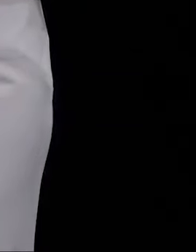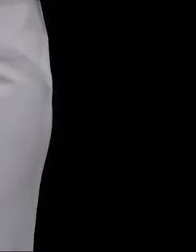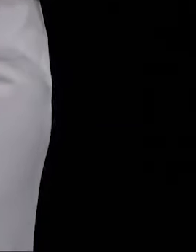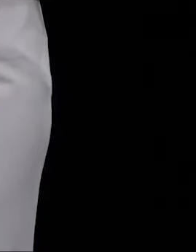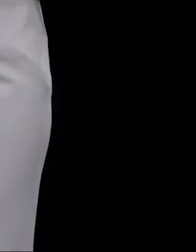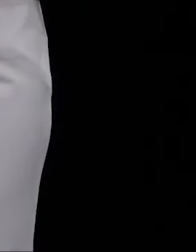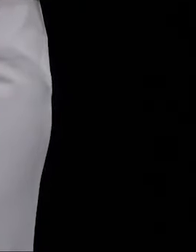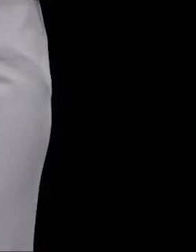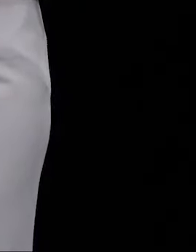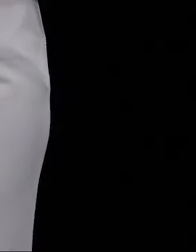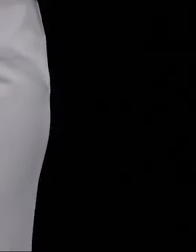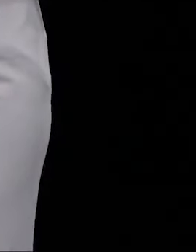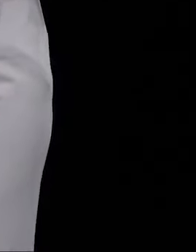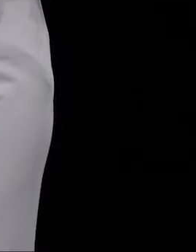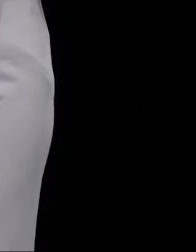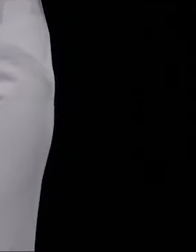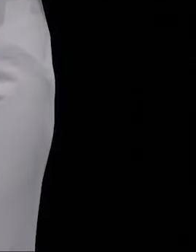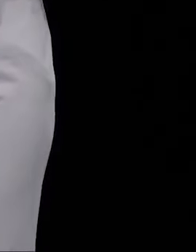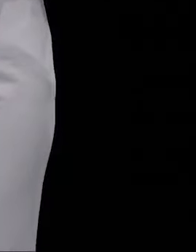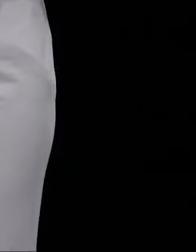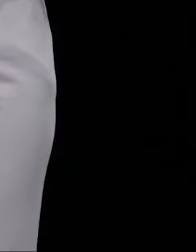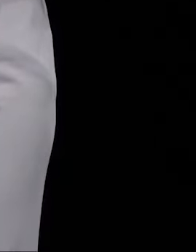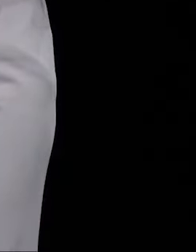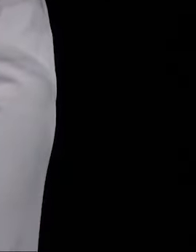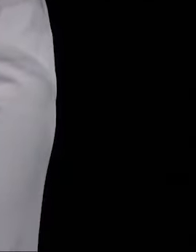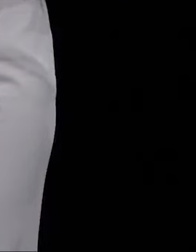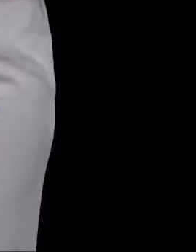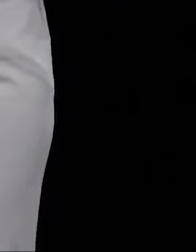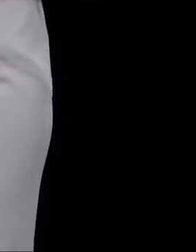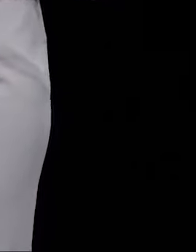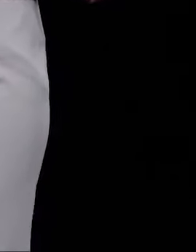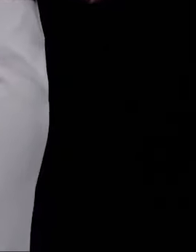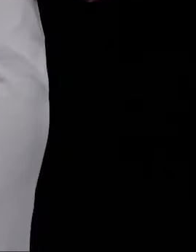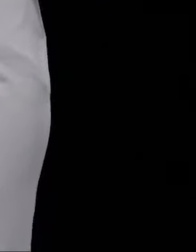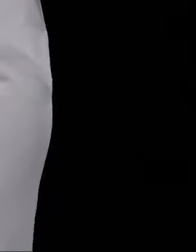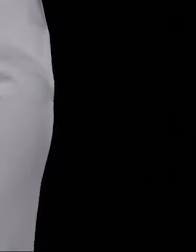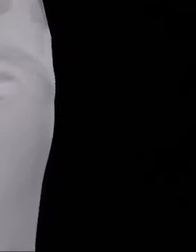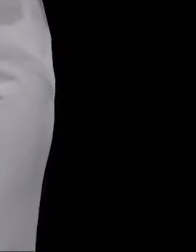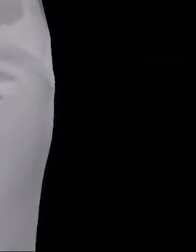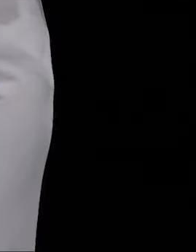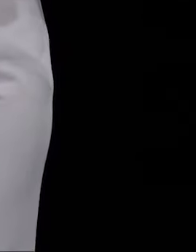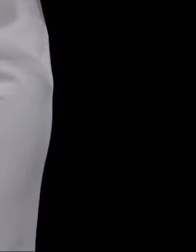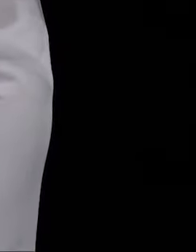언제 어디서나 내손안의 뉴스 광주 NBC 뉴스 유튜브 구독으로 함께하세요